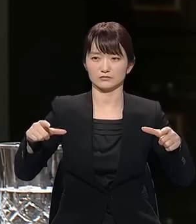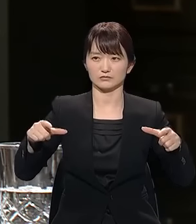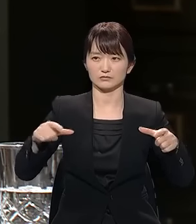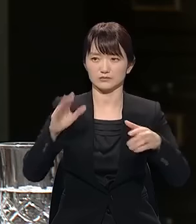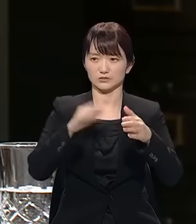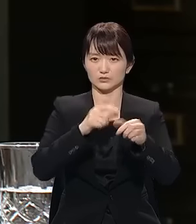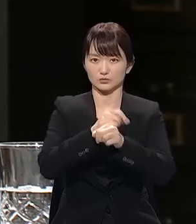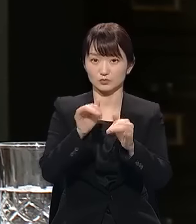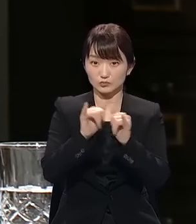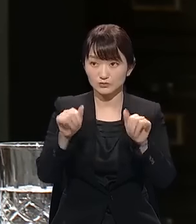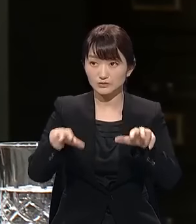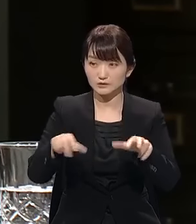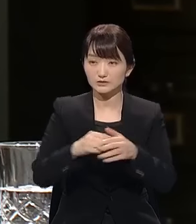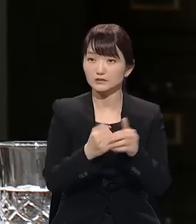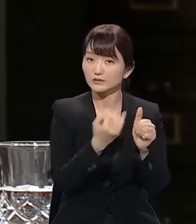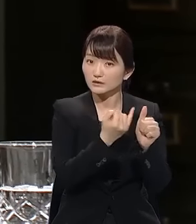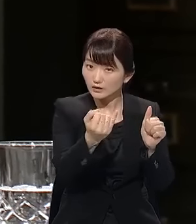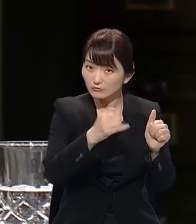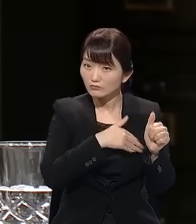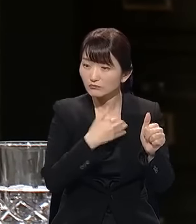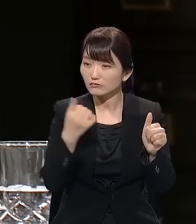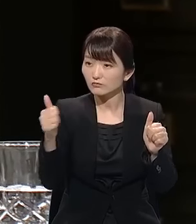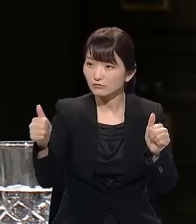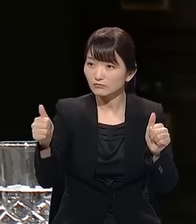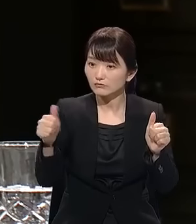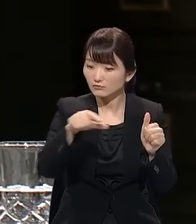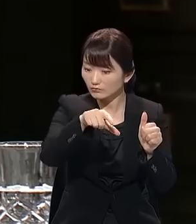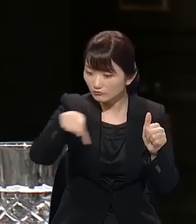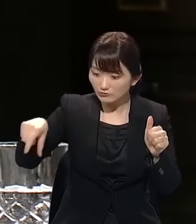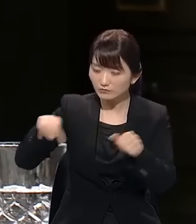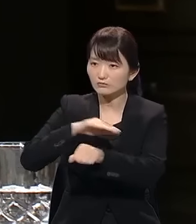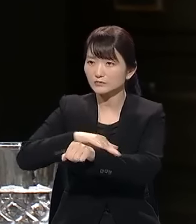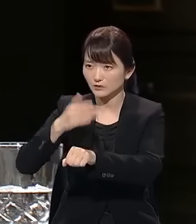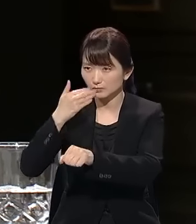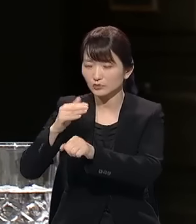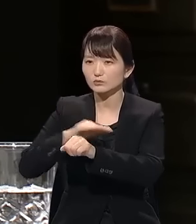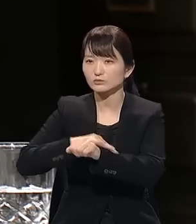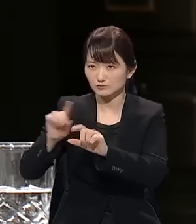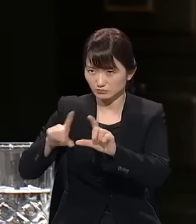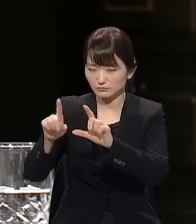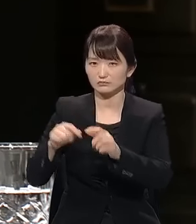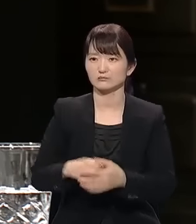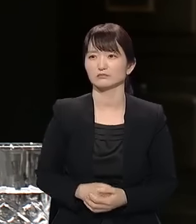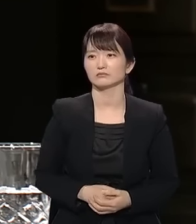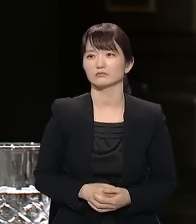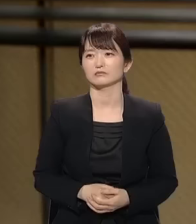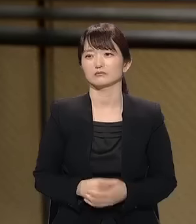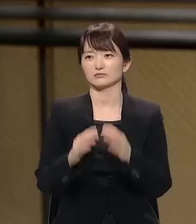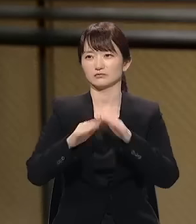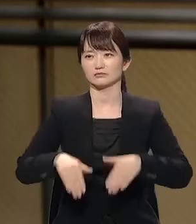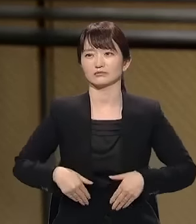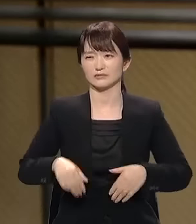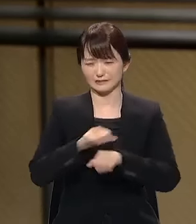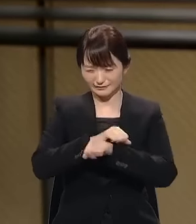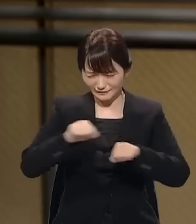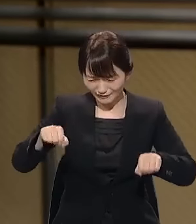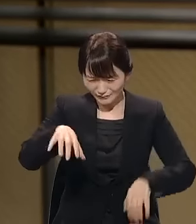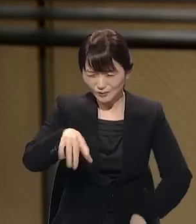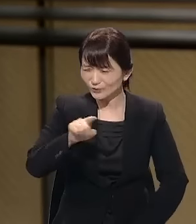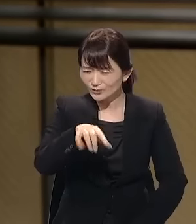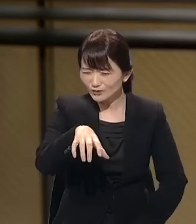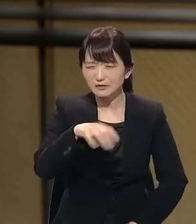있습니다 그런데 지금이 안에 상관남 아주 그냥 잘 먹고 잘 산다면서요 뭐 전라남도 너무 넓으니까 어디라고 함부로 추측하지